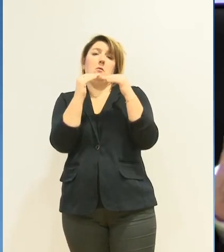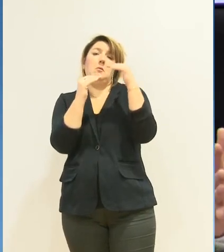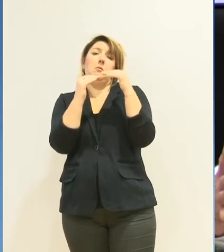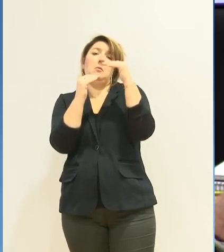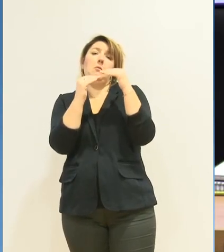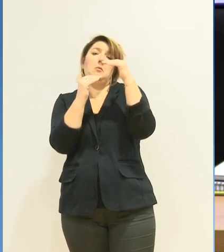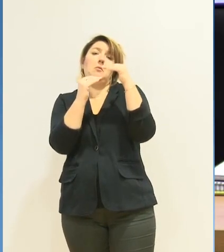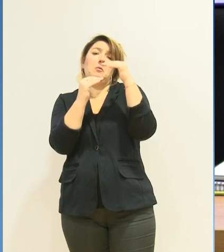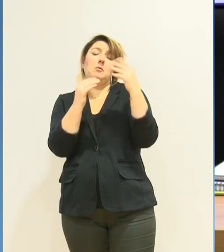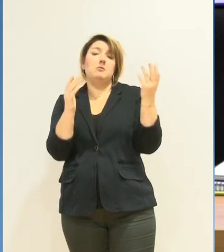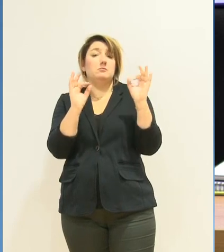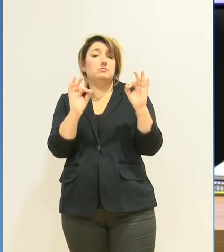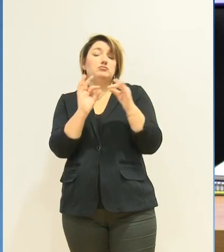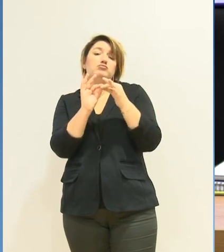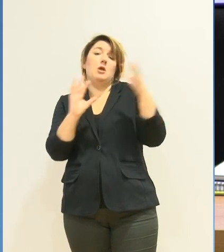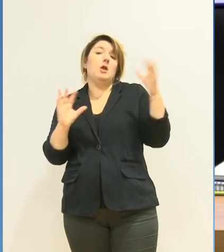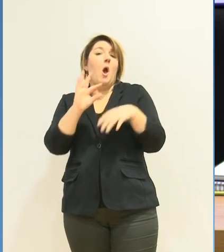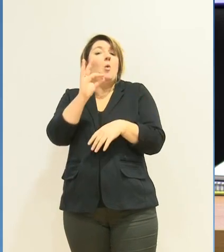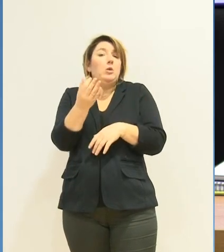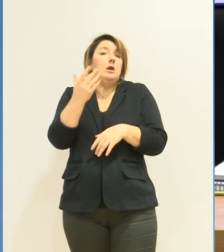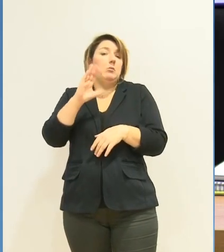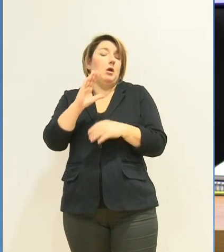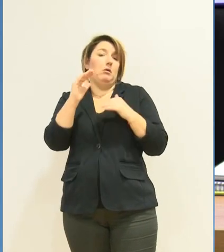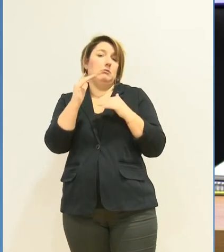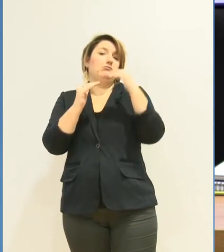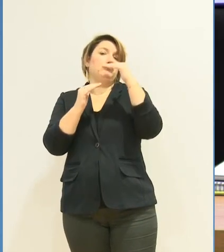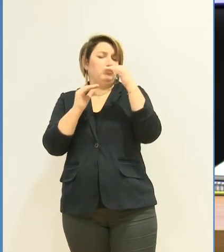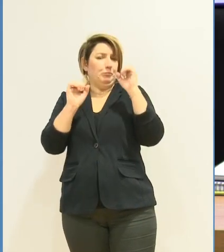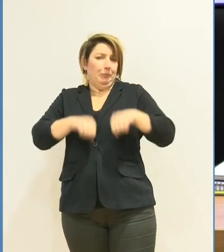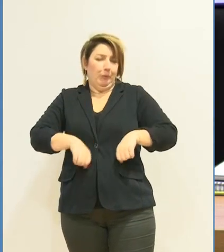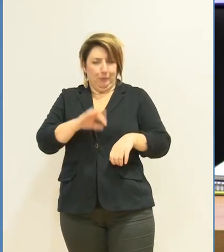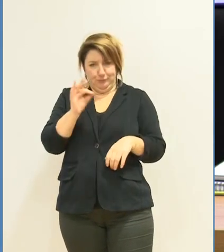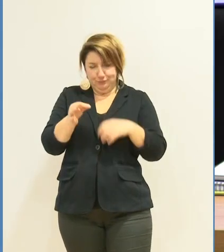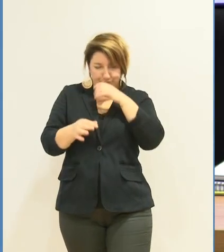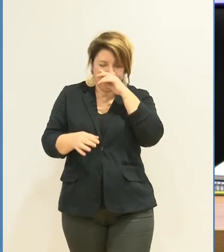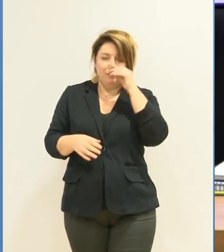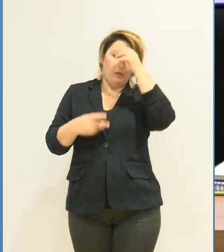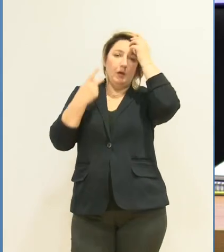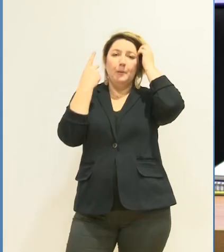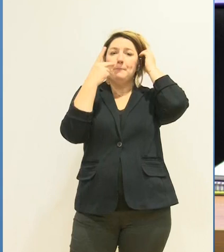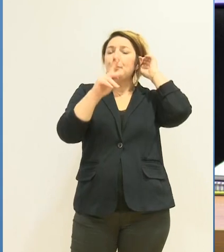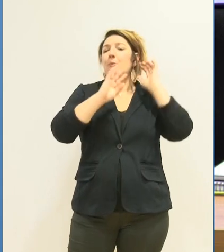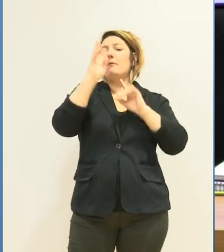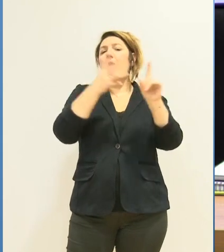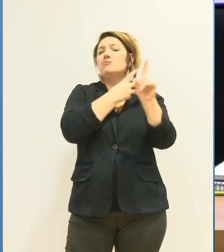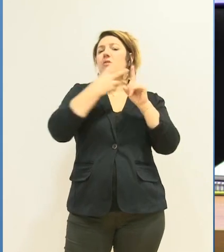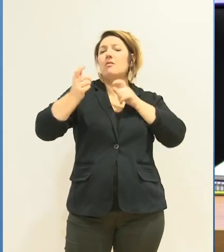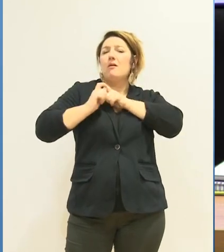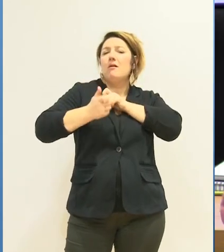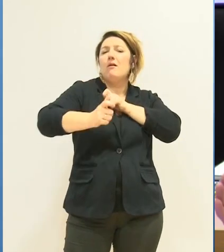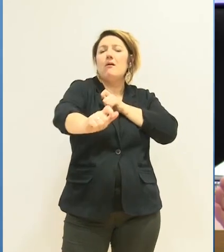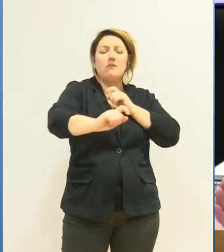1,5 million cette année car nous c'est un état à portée de main et votre agenda d'accessibilité programmé